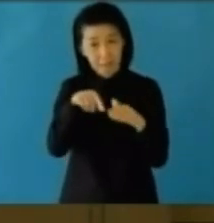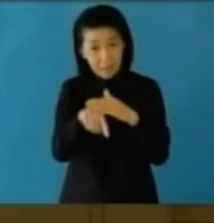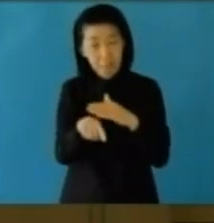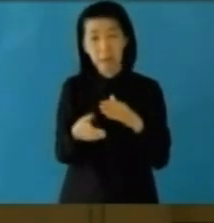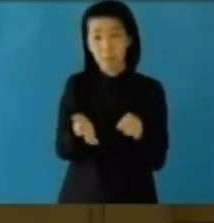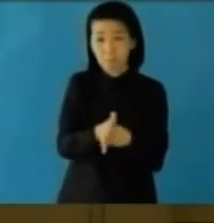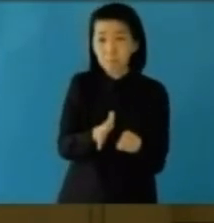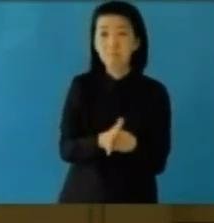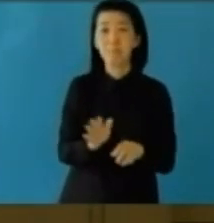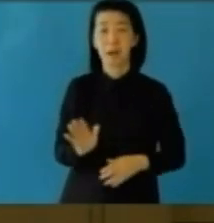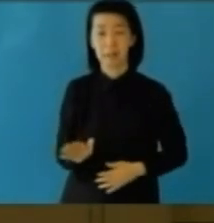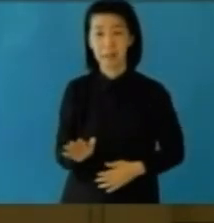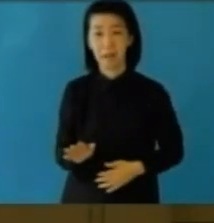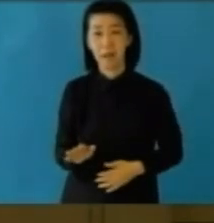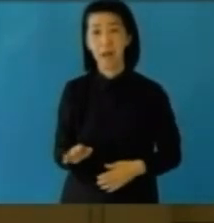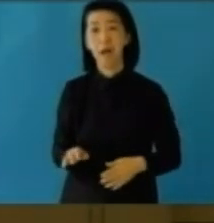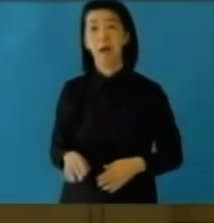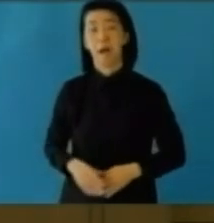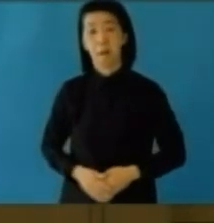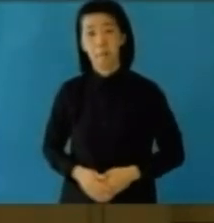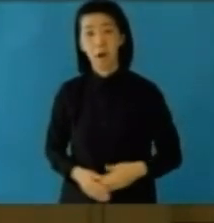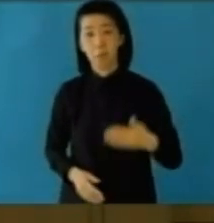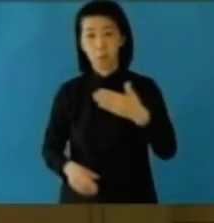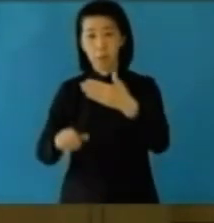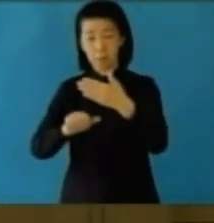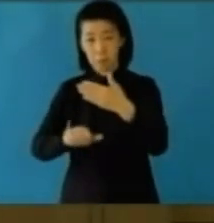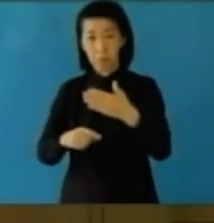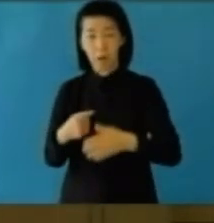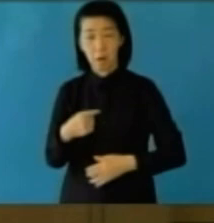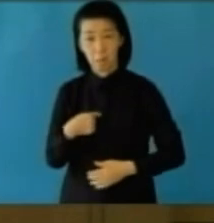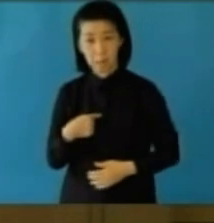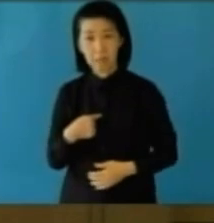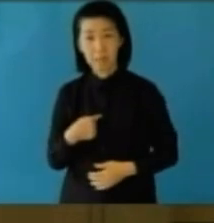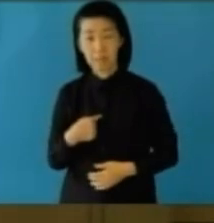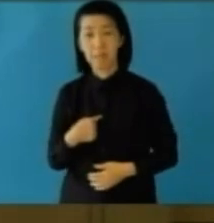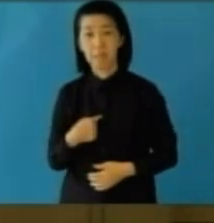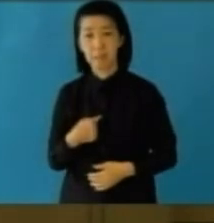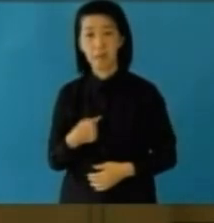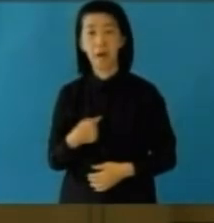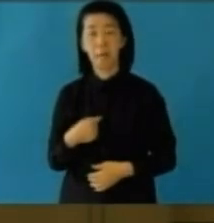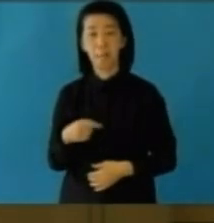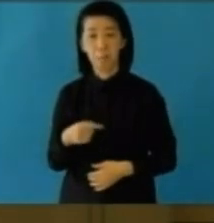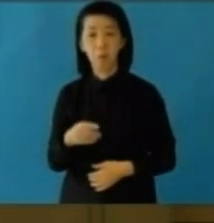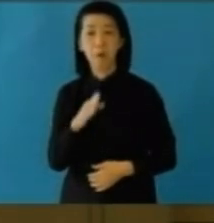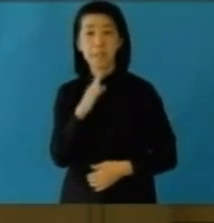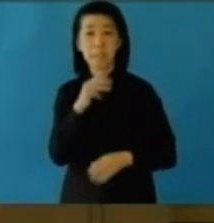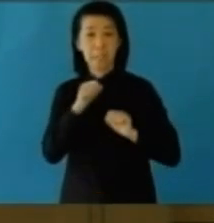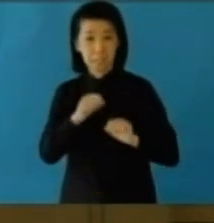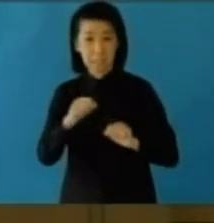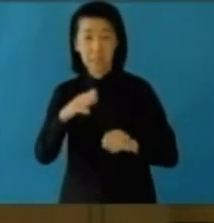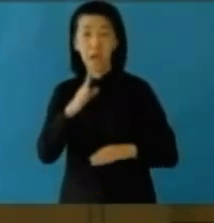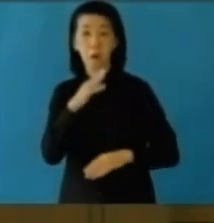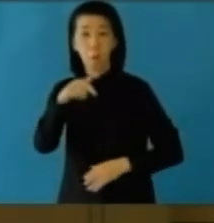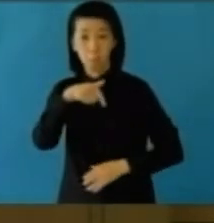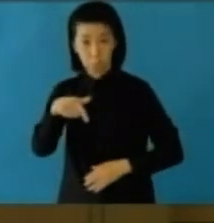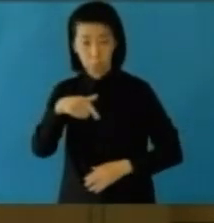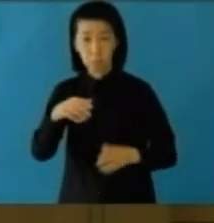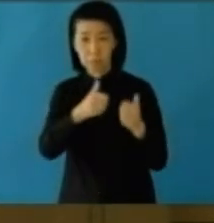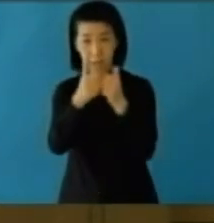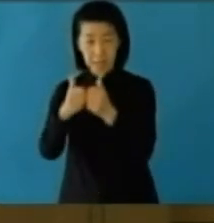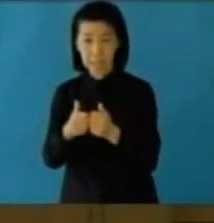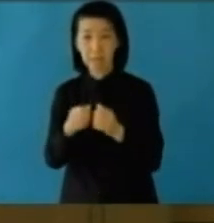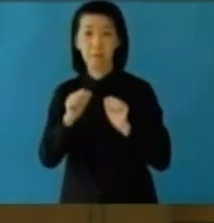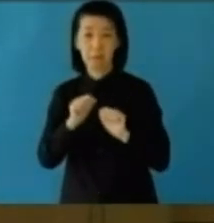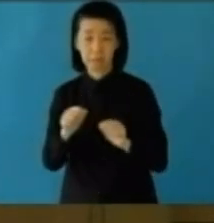。今月5日には私が本部長を務める町内の実施本部会議を開催し、延べ約